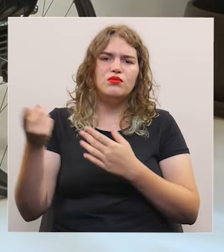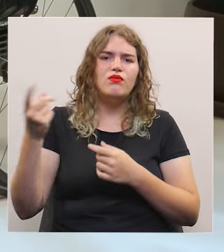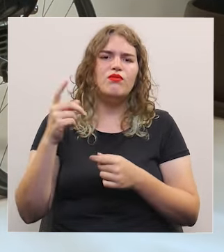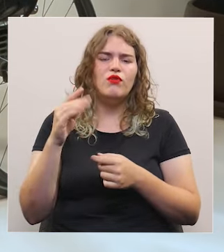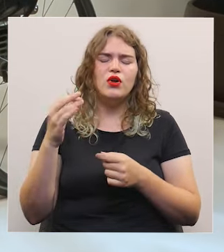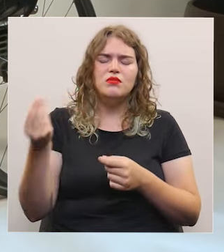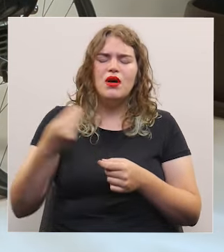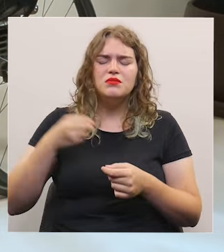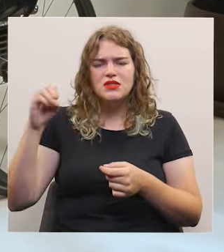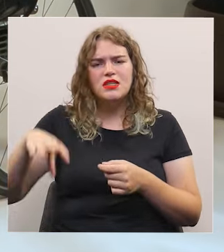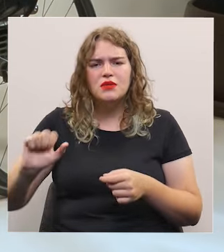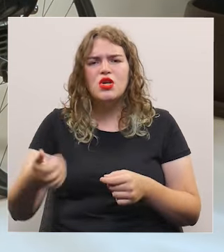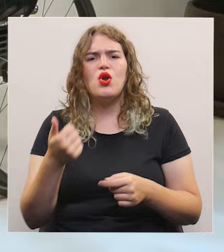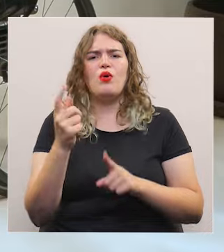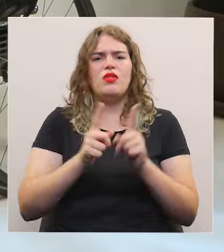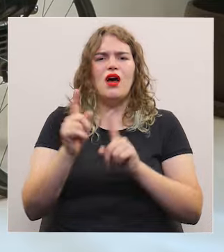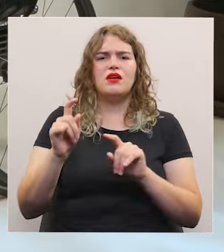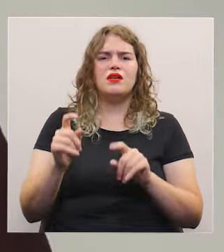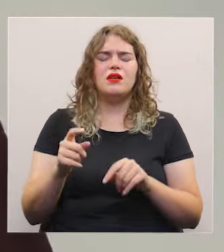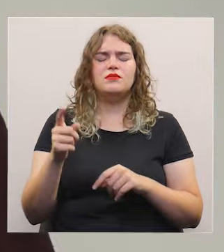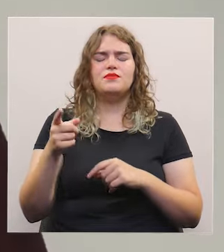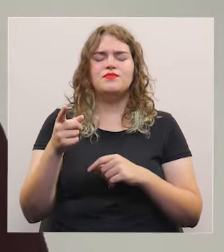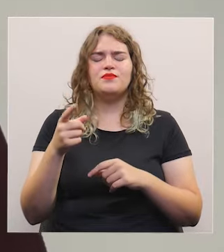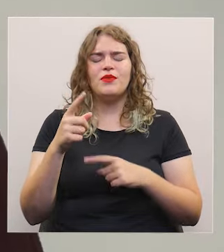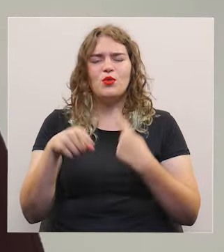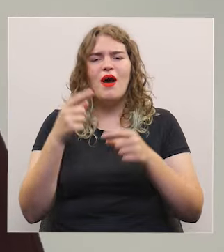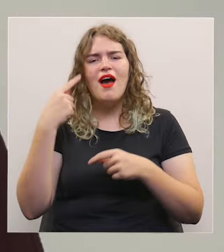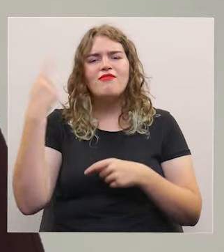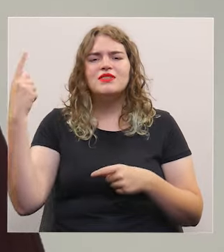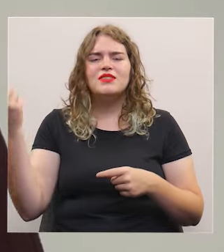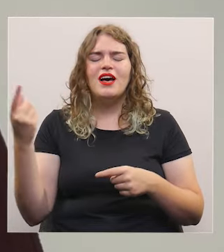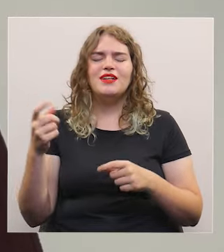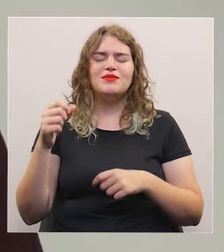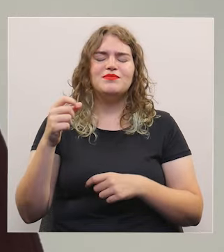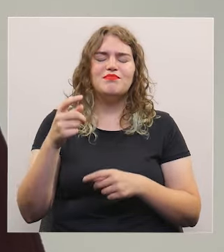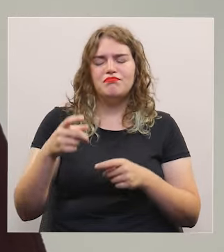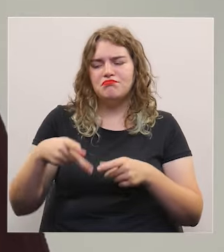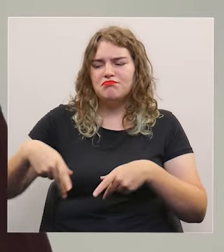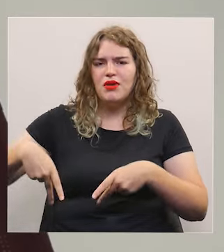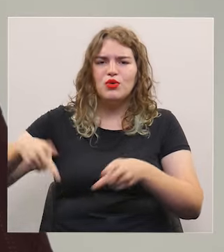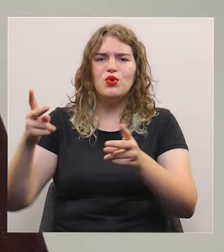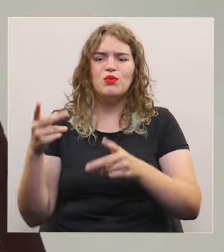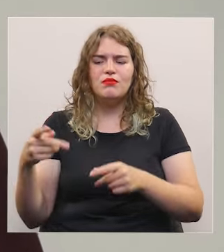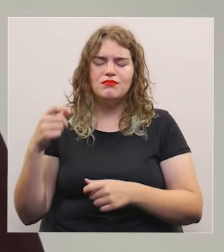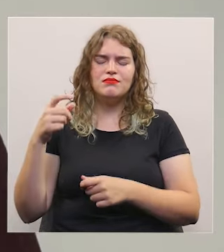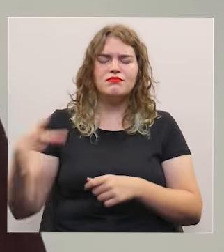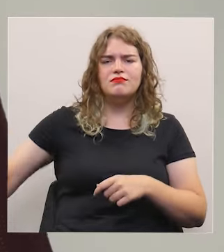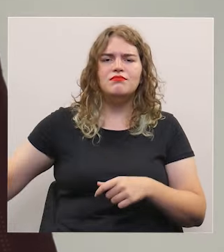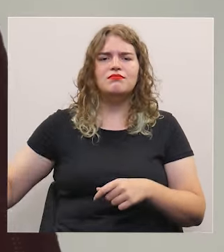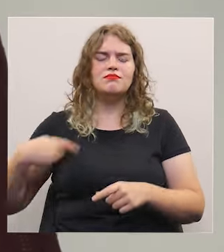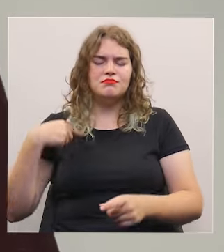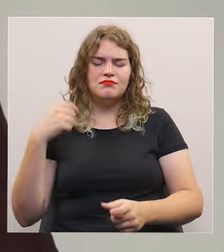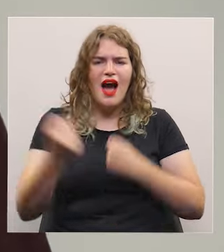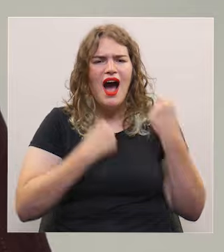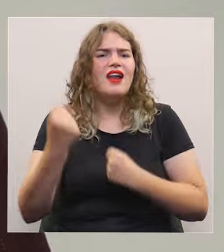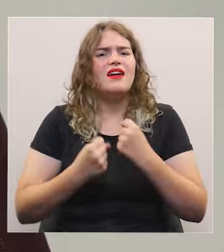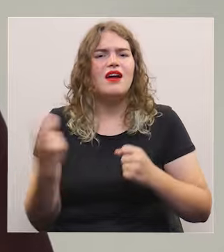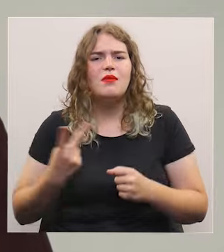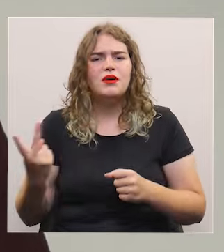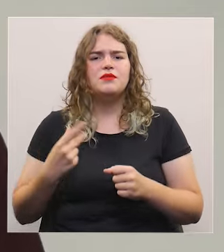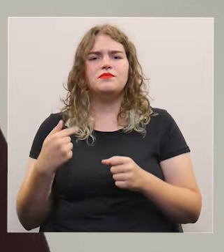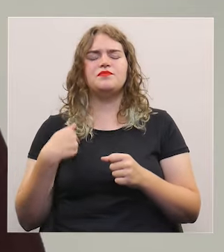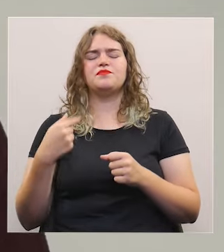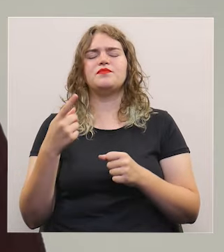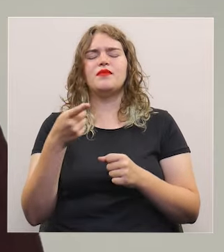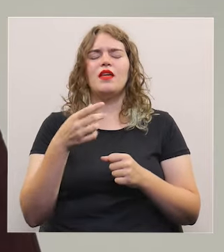se întâmple chestia, mai dăm un semn, Doamne. Și am visat că alerg cu el de mână pe stradă. Și dimineața Florin zice,